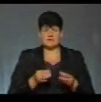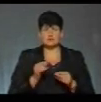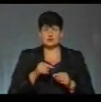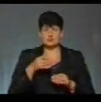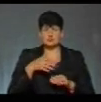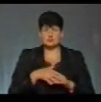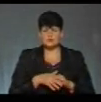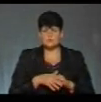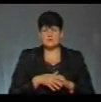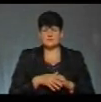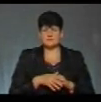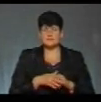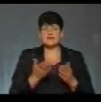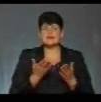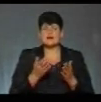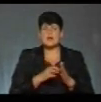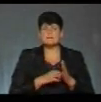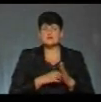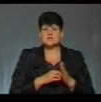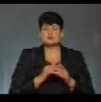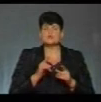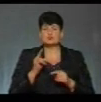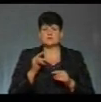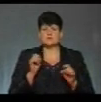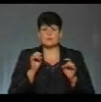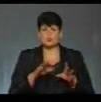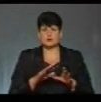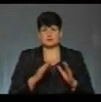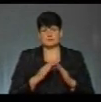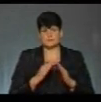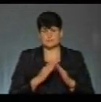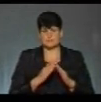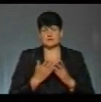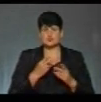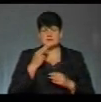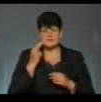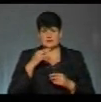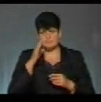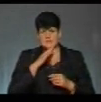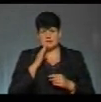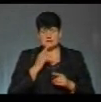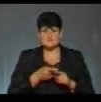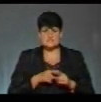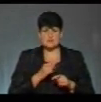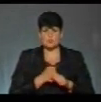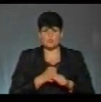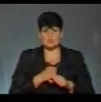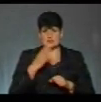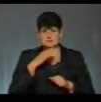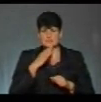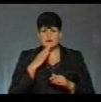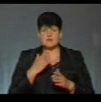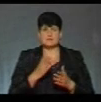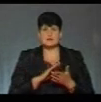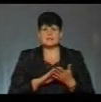чи яка причина, чому дитина покинула домівку. Якщо це з вини батьків, тоді це робота з батьками,